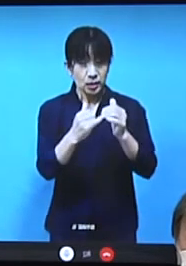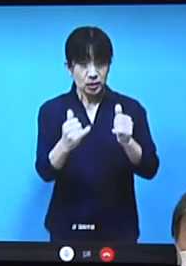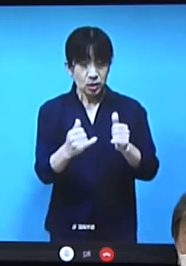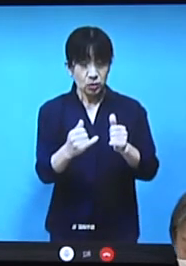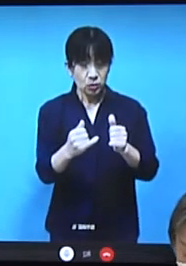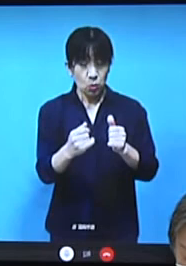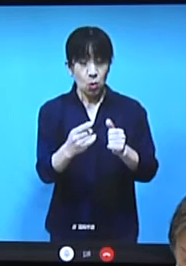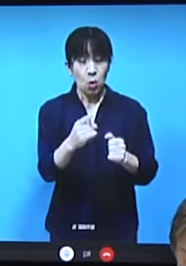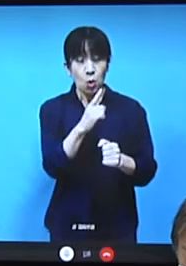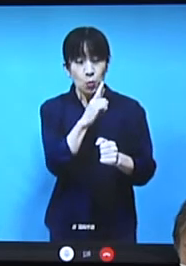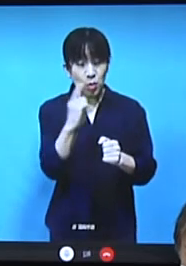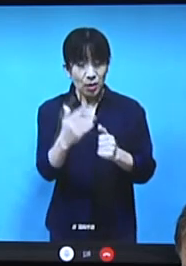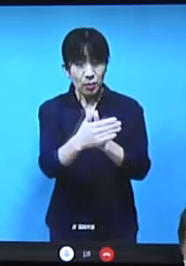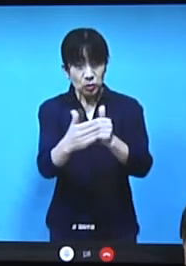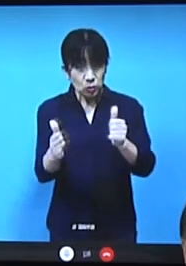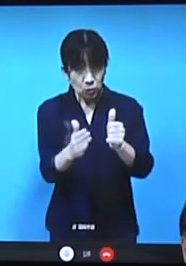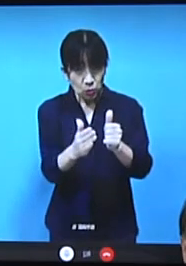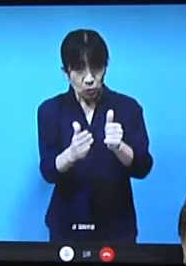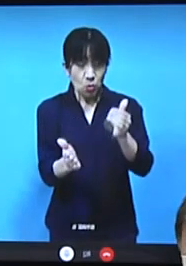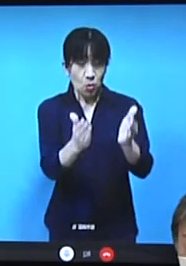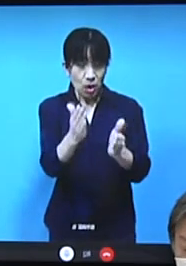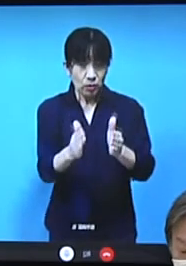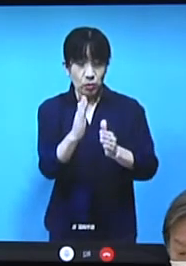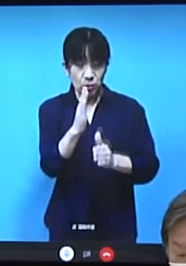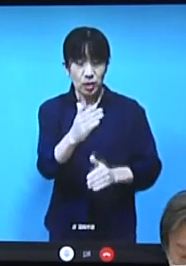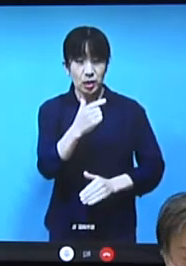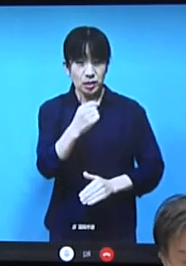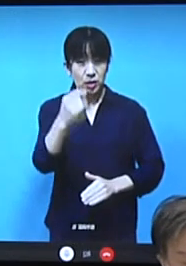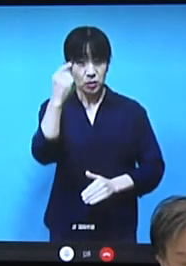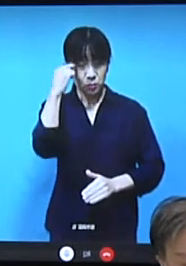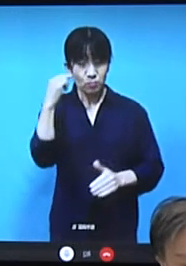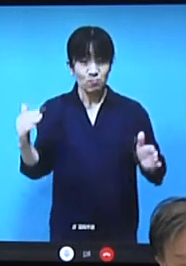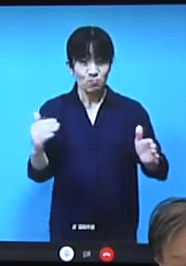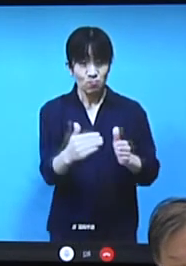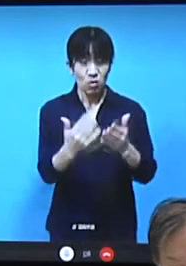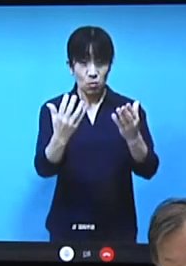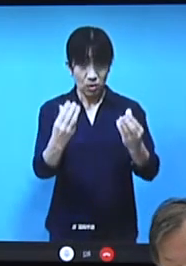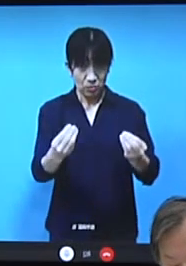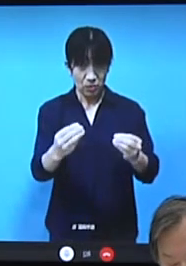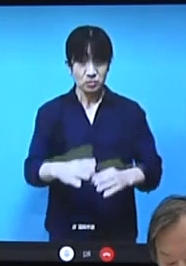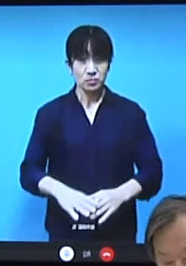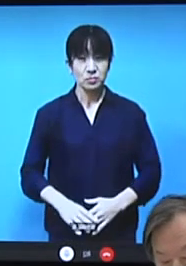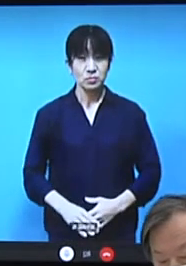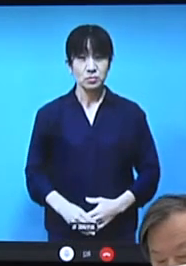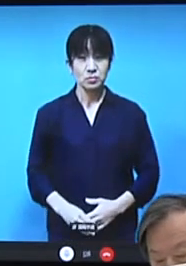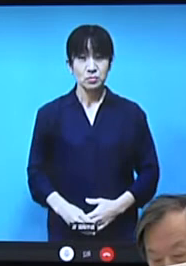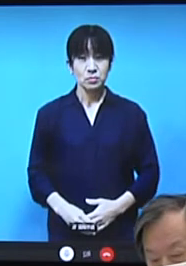十分なご配慮をお願いしたいと思います。私の方からは以上です。